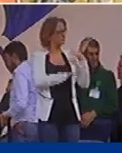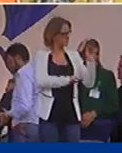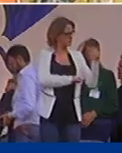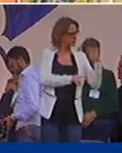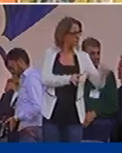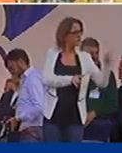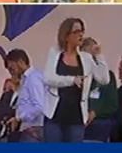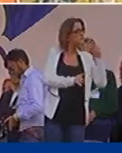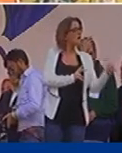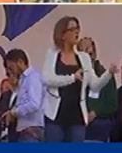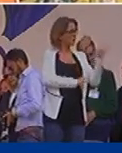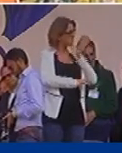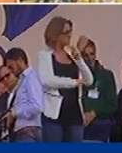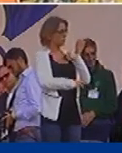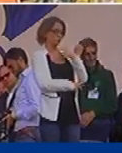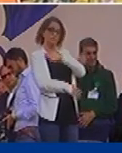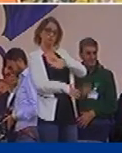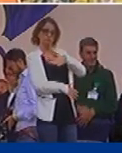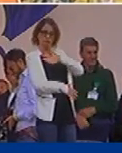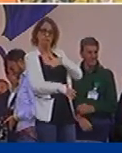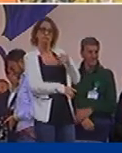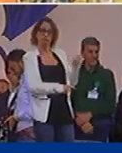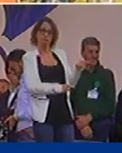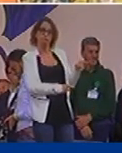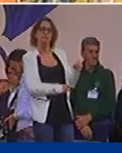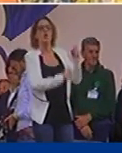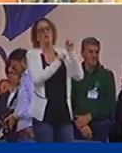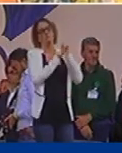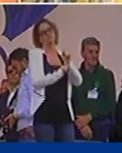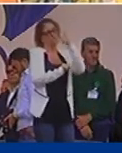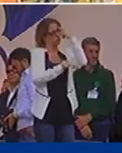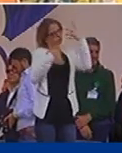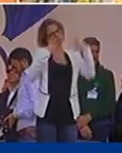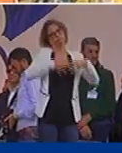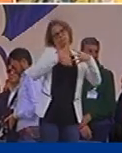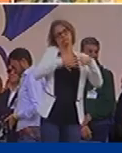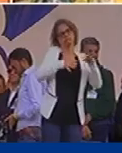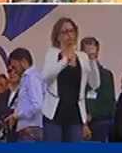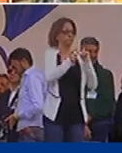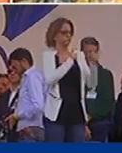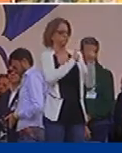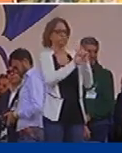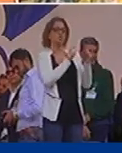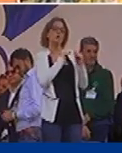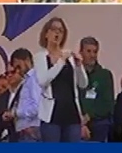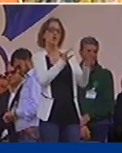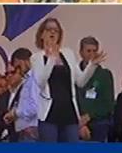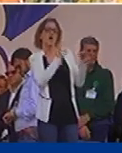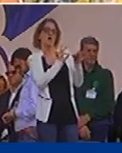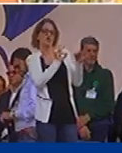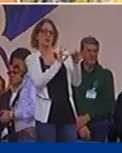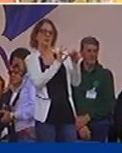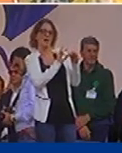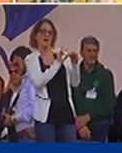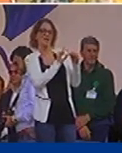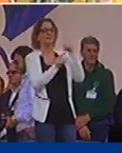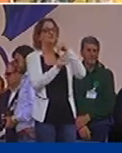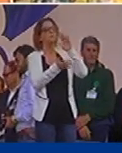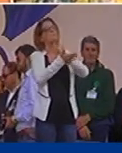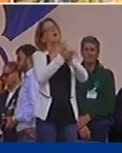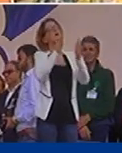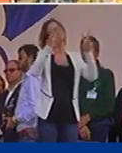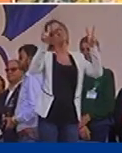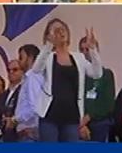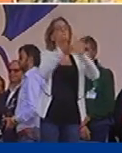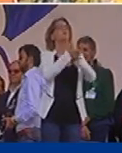Se avrò risposte soddisfacenti, possiamo ragionare su come accordarci nel nome del Pattichiari